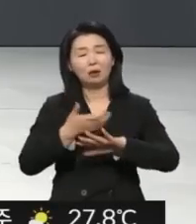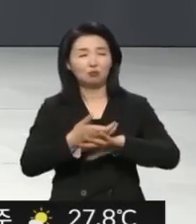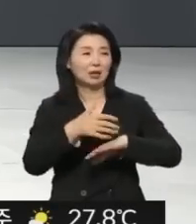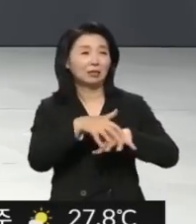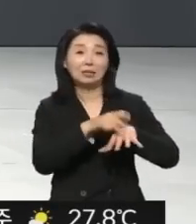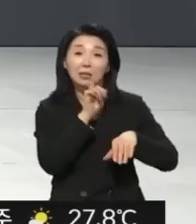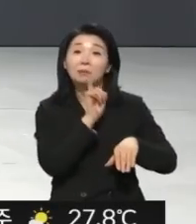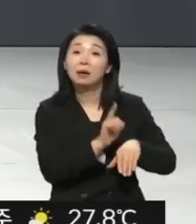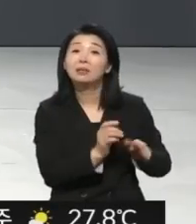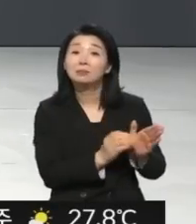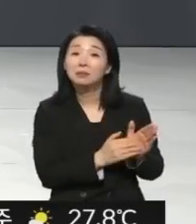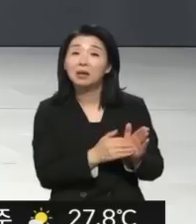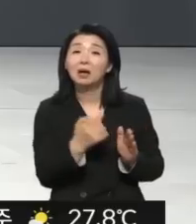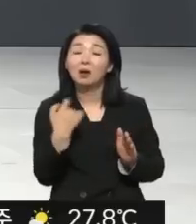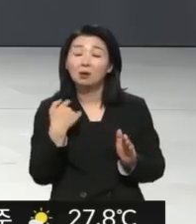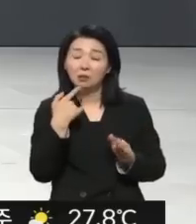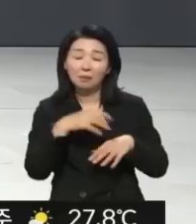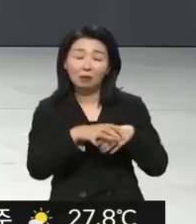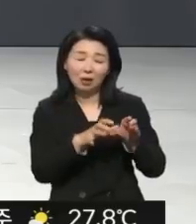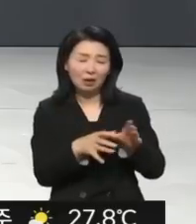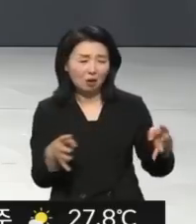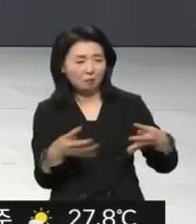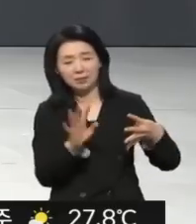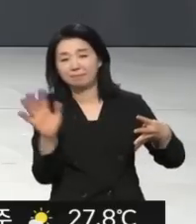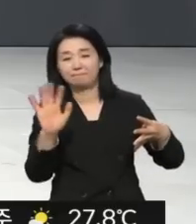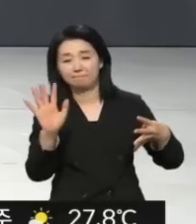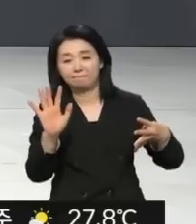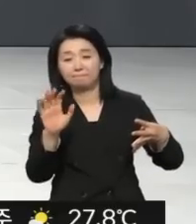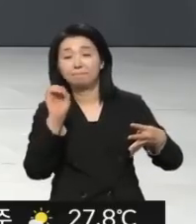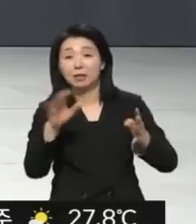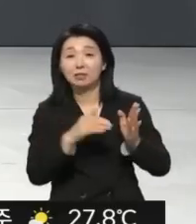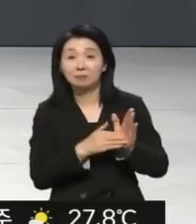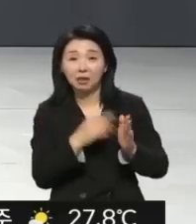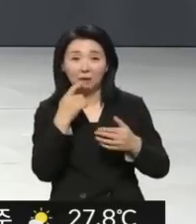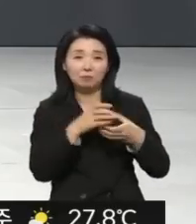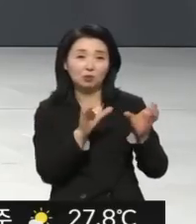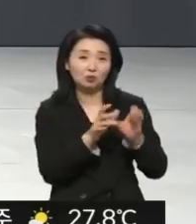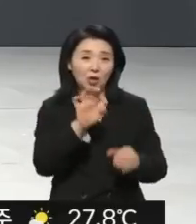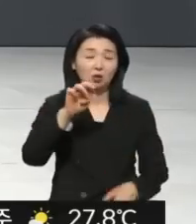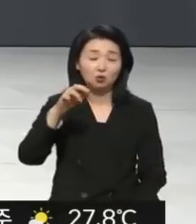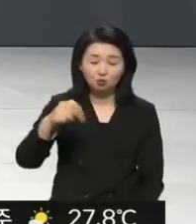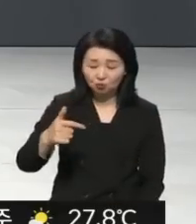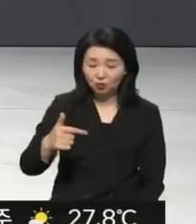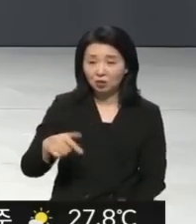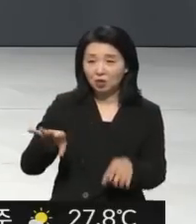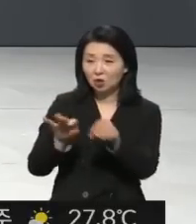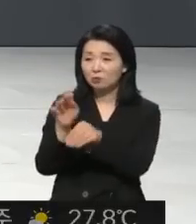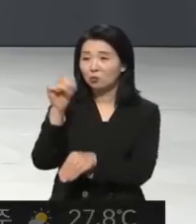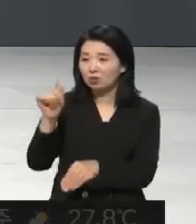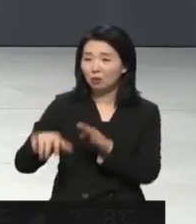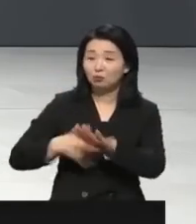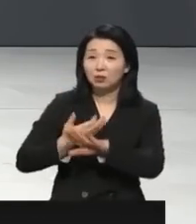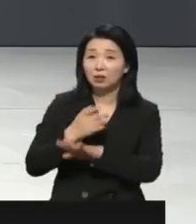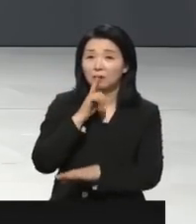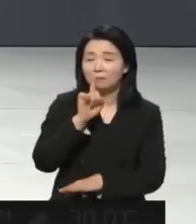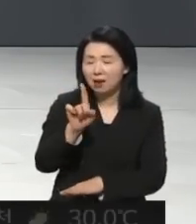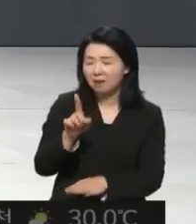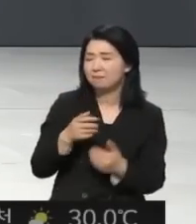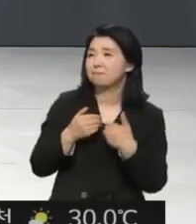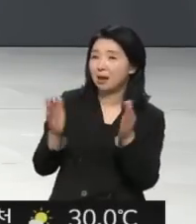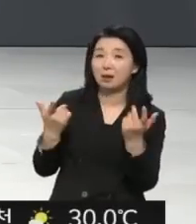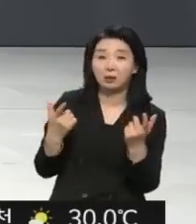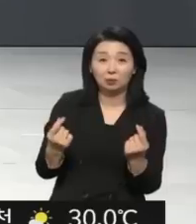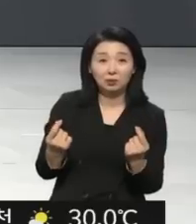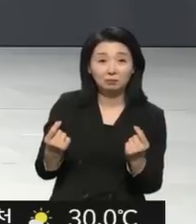했습니다. 어제는 반국가 세력 협치의 대상이 아니라고 했죠. 민주당의 윤석열 검찰총장의 쿠데타라는 표현도 거칠기는